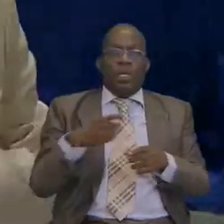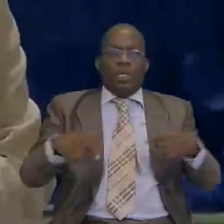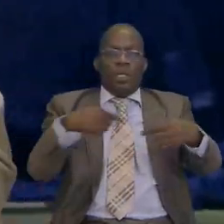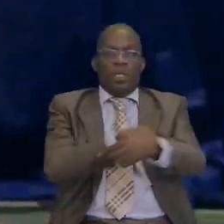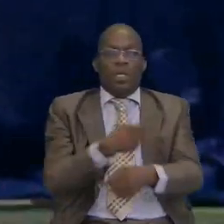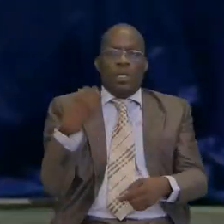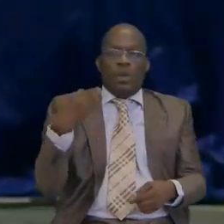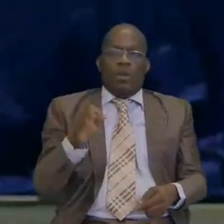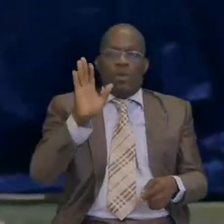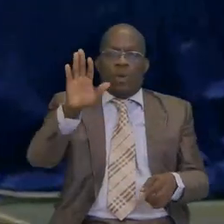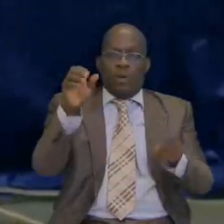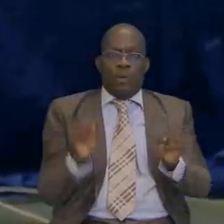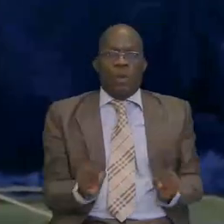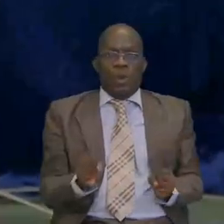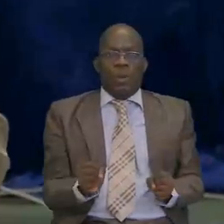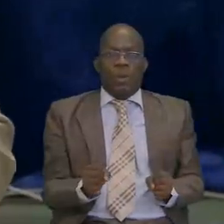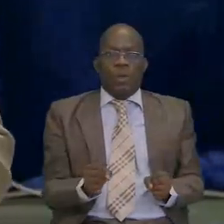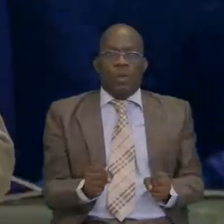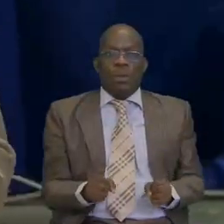puissance.